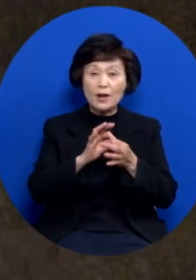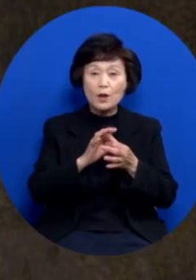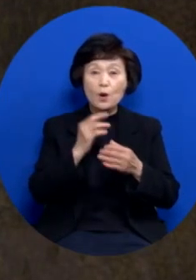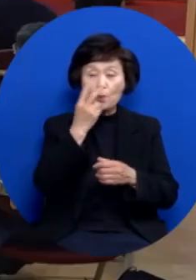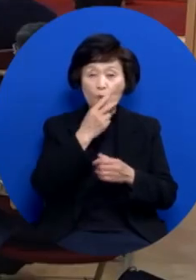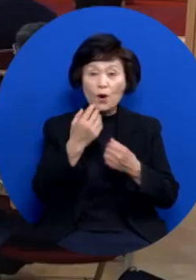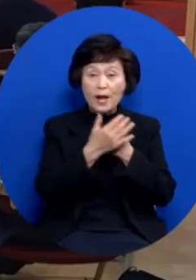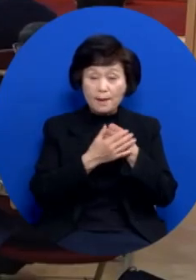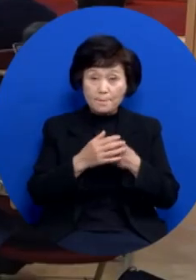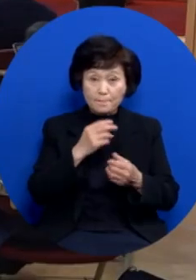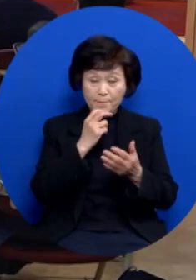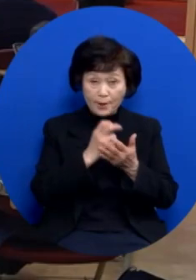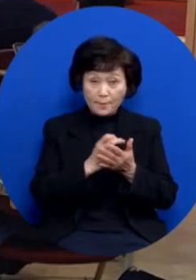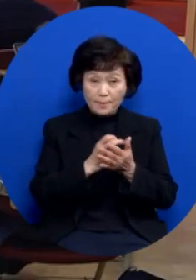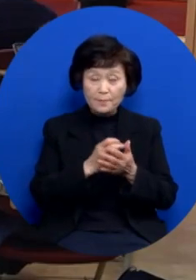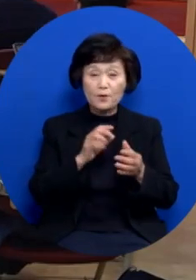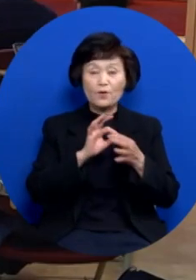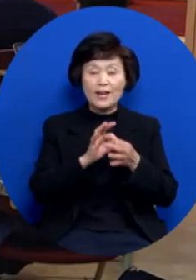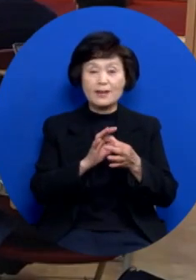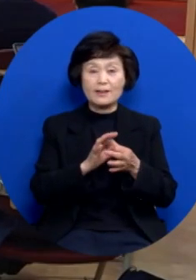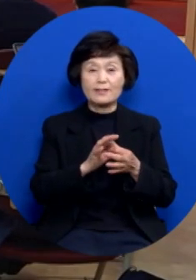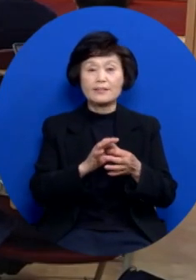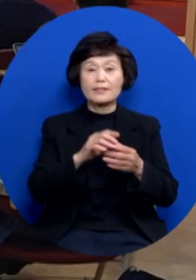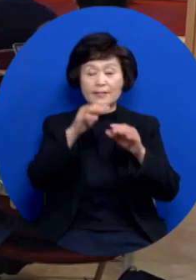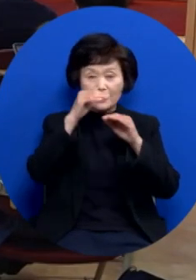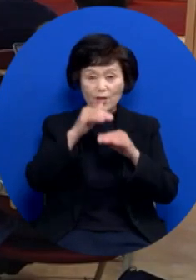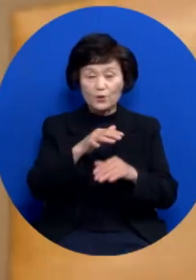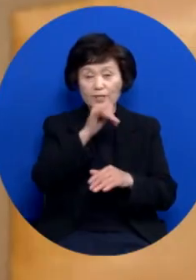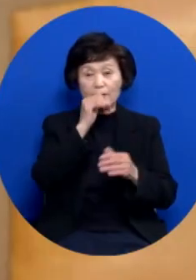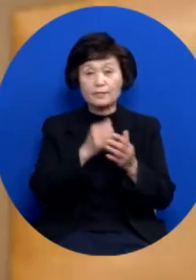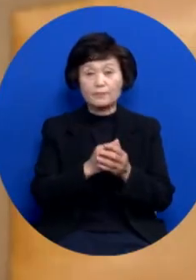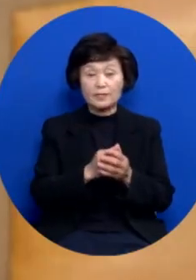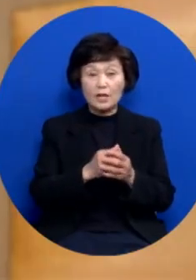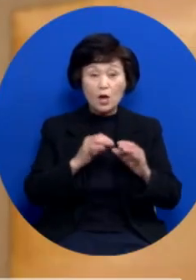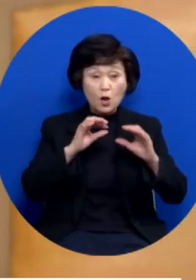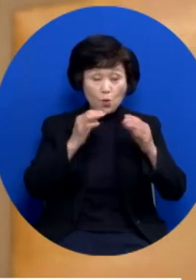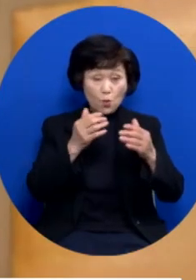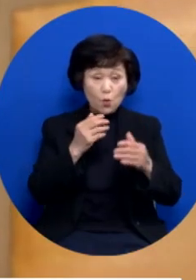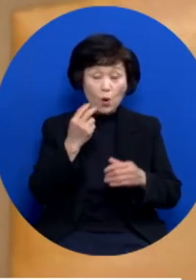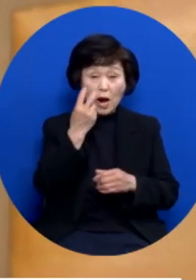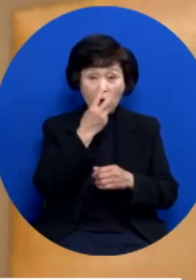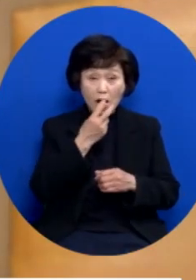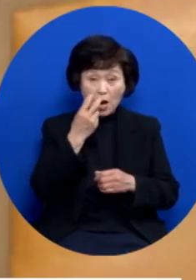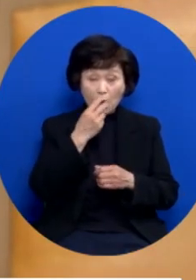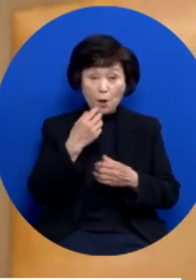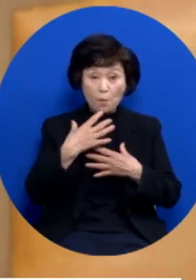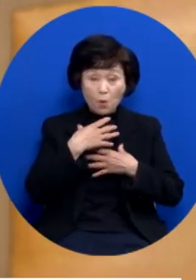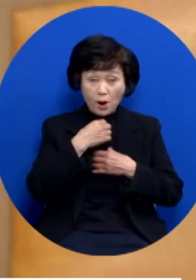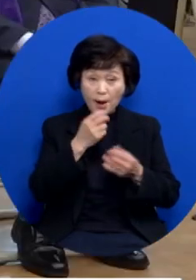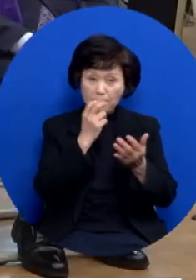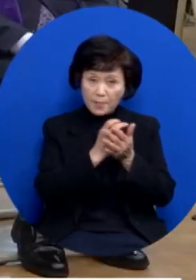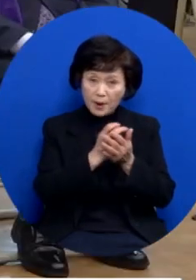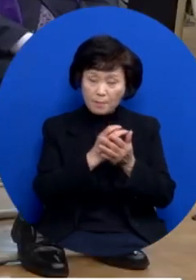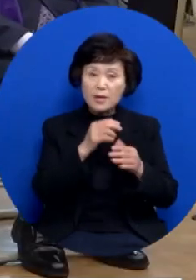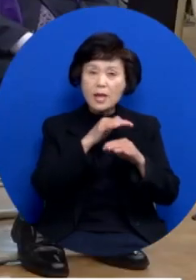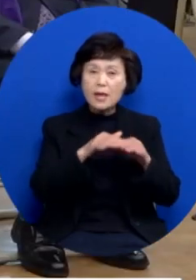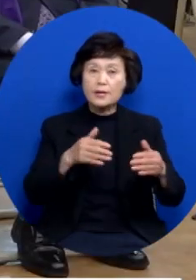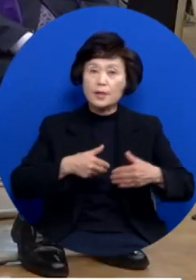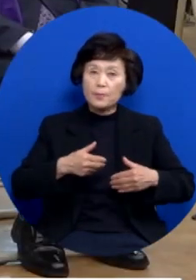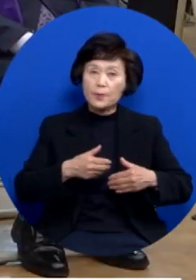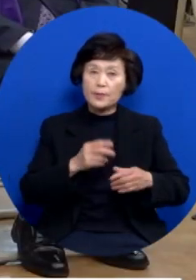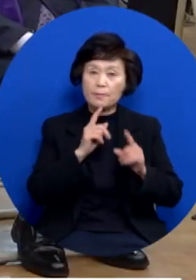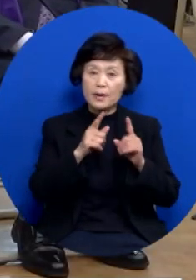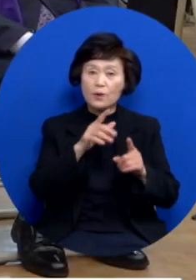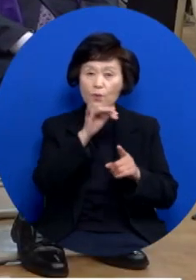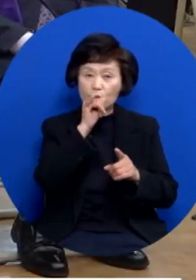드려졌습니다. 기장 강현홍 총회장은 국가보안법은 반드시 해결돼야 할 법이라며 예수님의 인도하심을 따라 본래